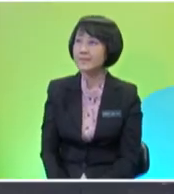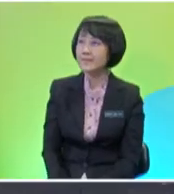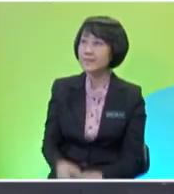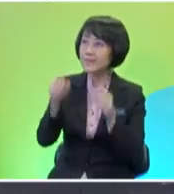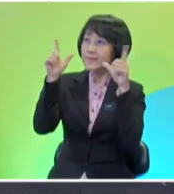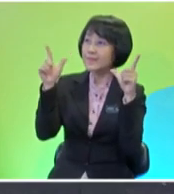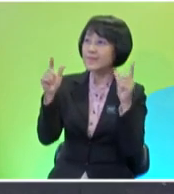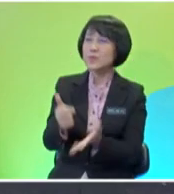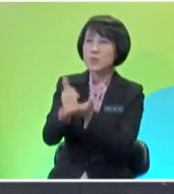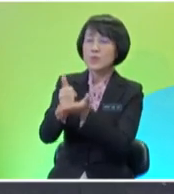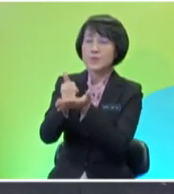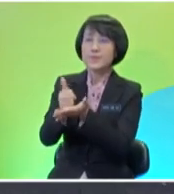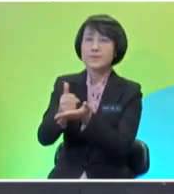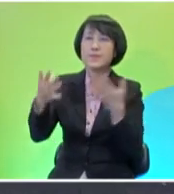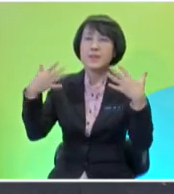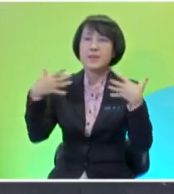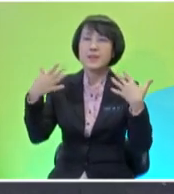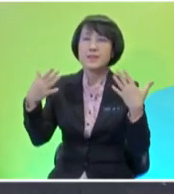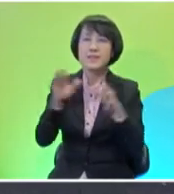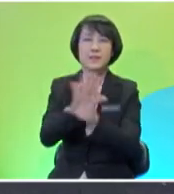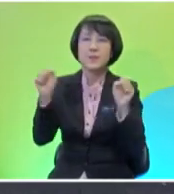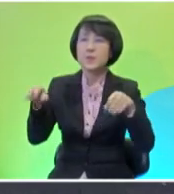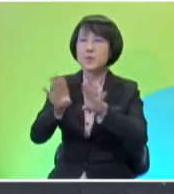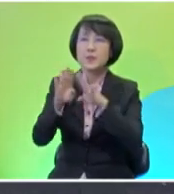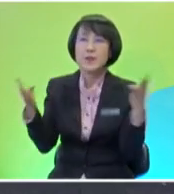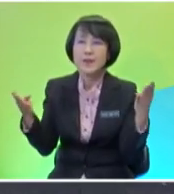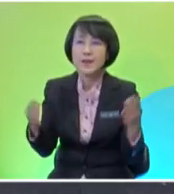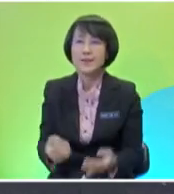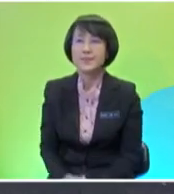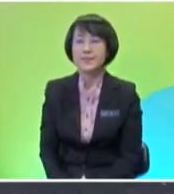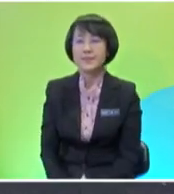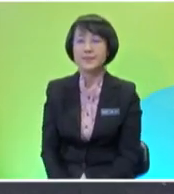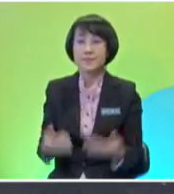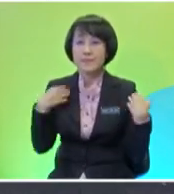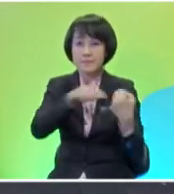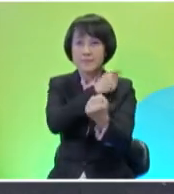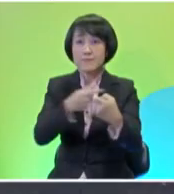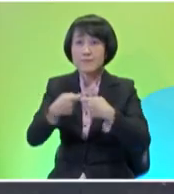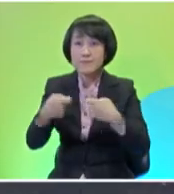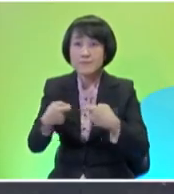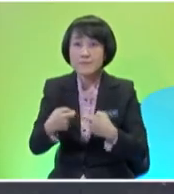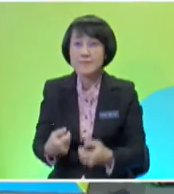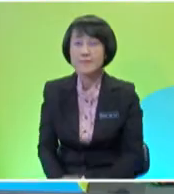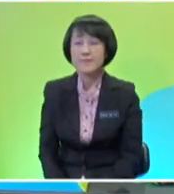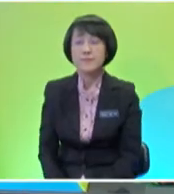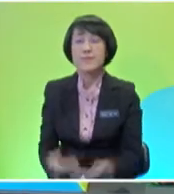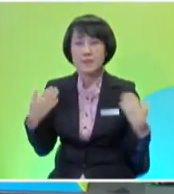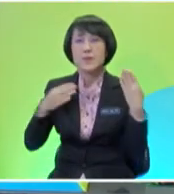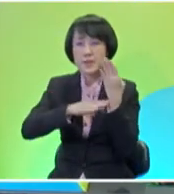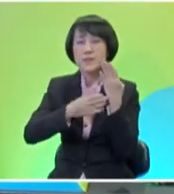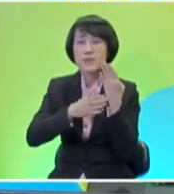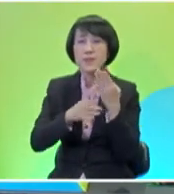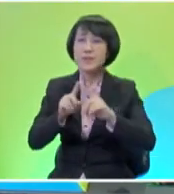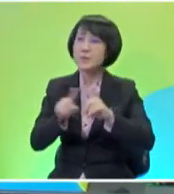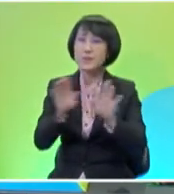Kak, tolonglah Irfan, Kak. Panas ni. Tak bolehlah nak buka kipas ni. Tak boleh pusing. Dah ada tenaga elektrik belum? Dah ada bateri.